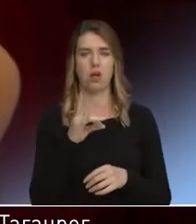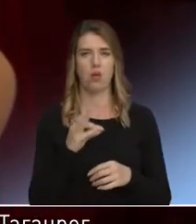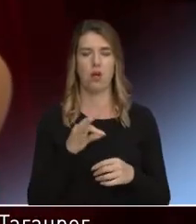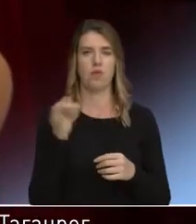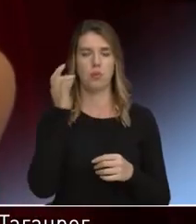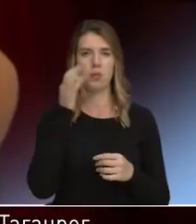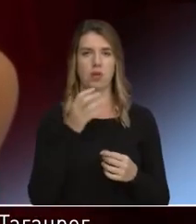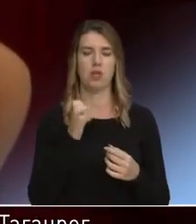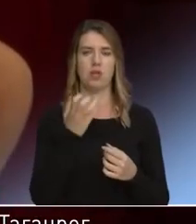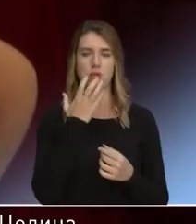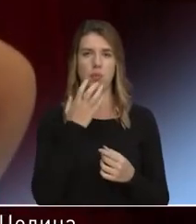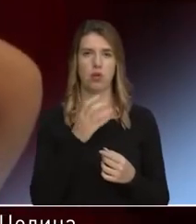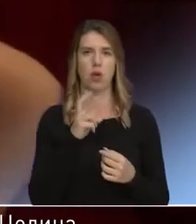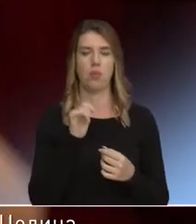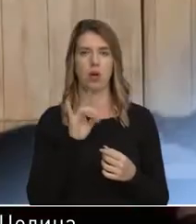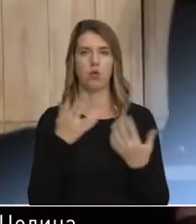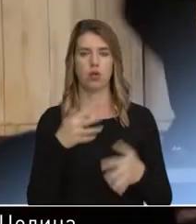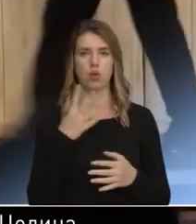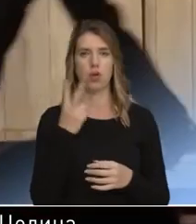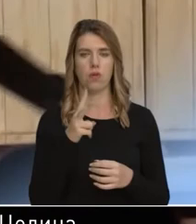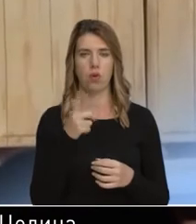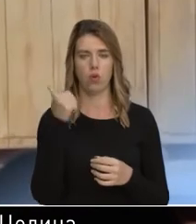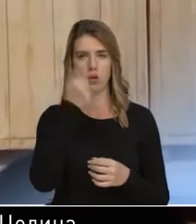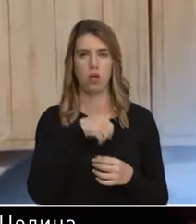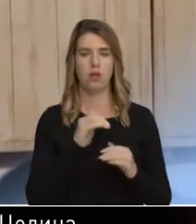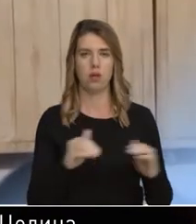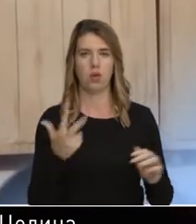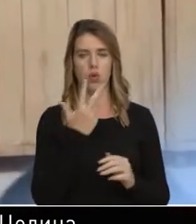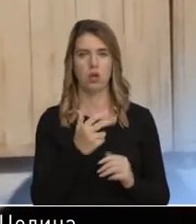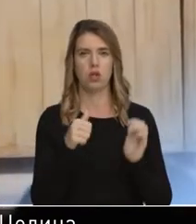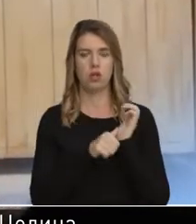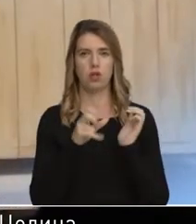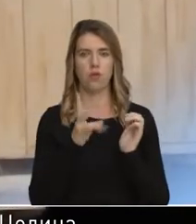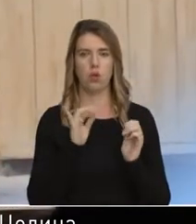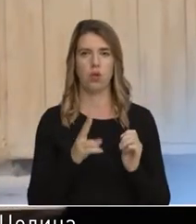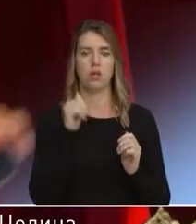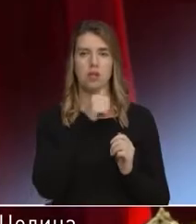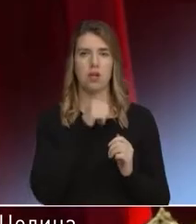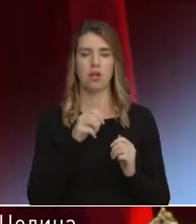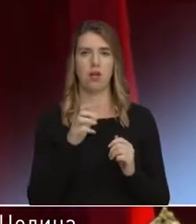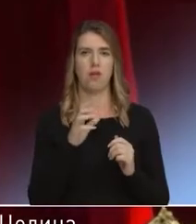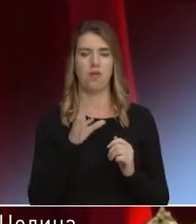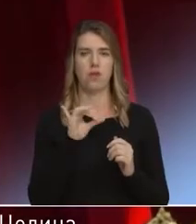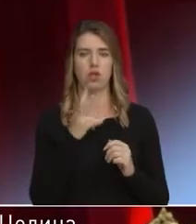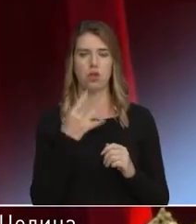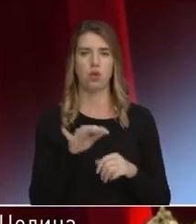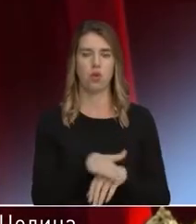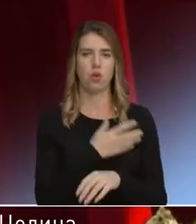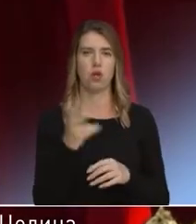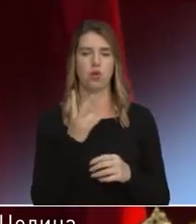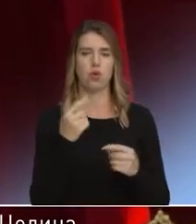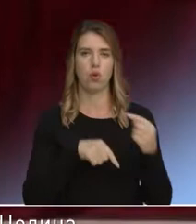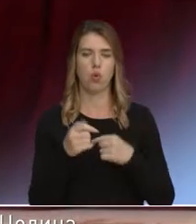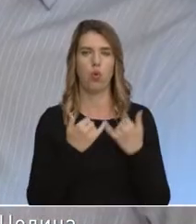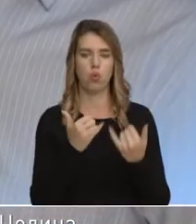женитьбе вспоминают с теплотой. В браке уже 42 года. У пары 3 детей и 6 внуков. Секрет вечной любви прост. Важно друг